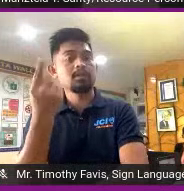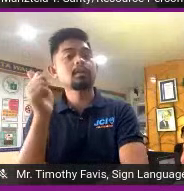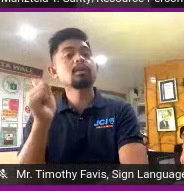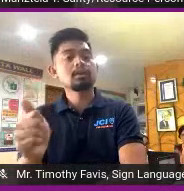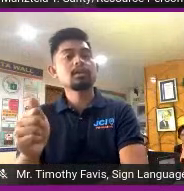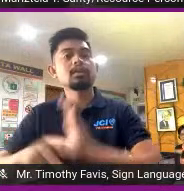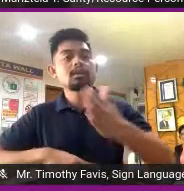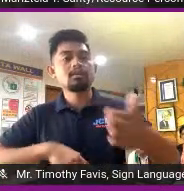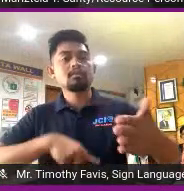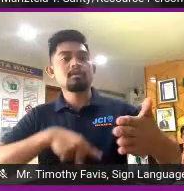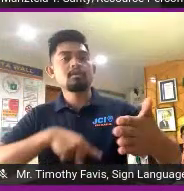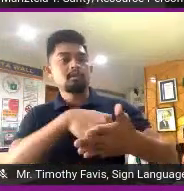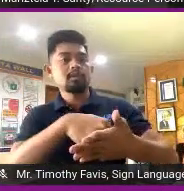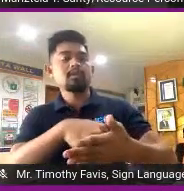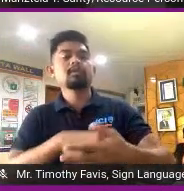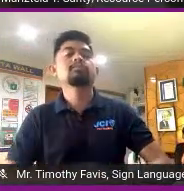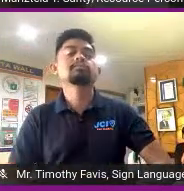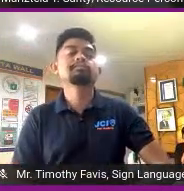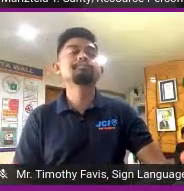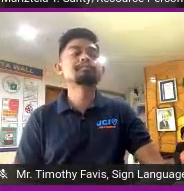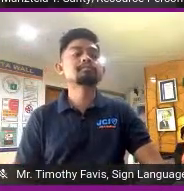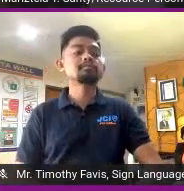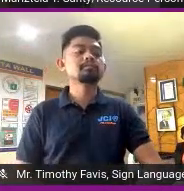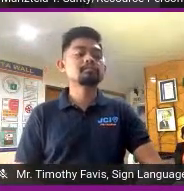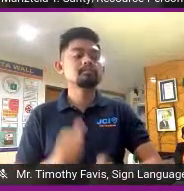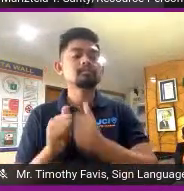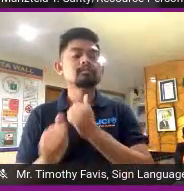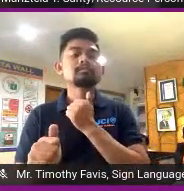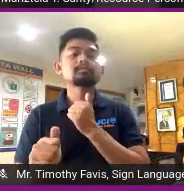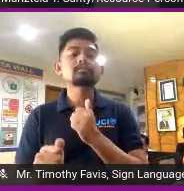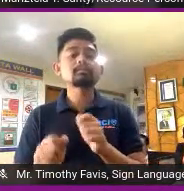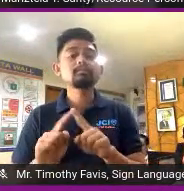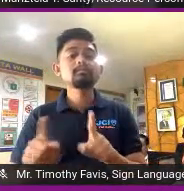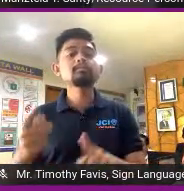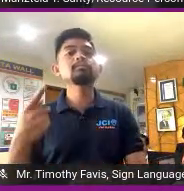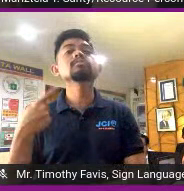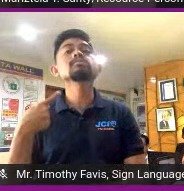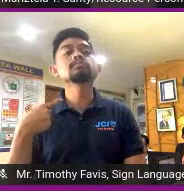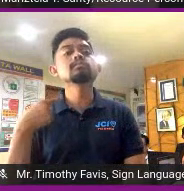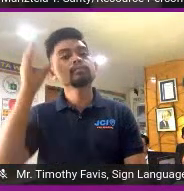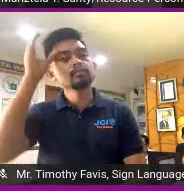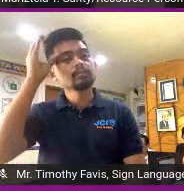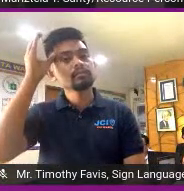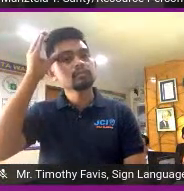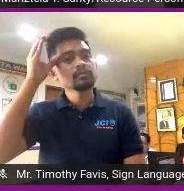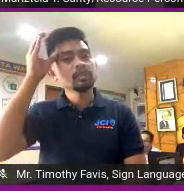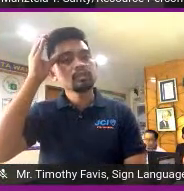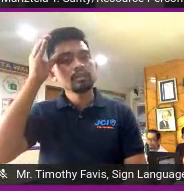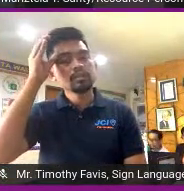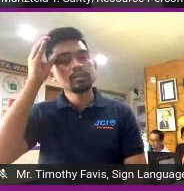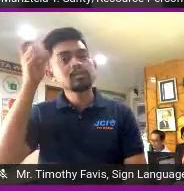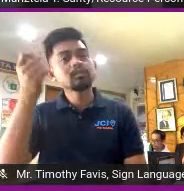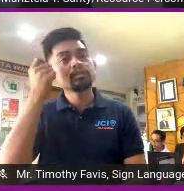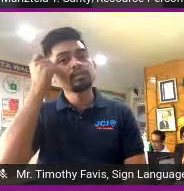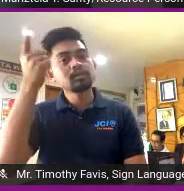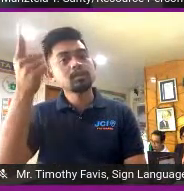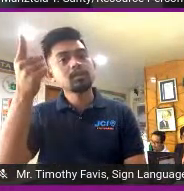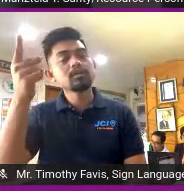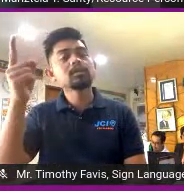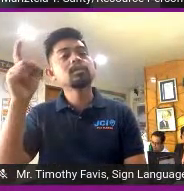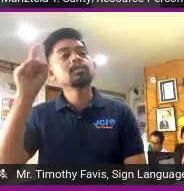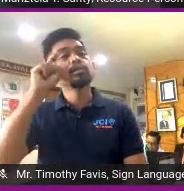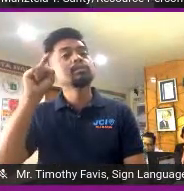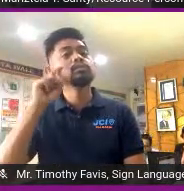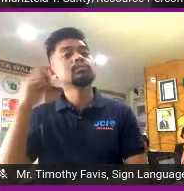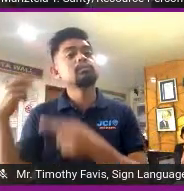babae lang ang nagbubuntis, babae lang ang nag-aano. So, but then we have to consider the different, we have to understand that sex